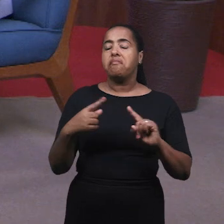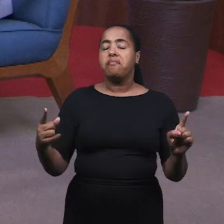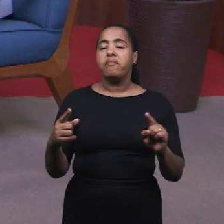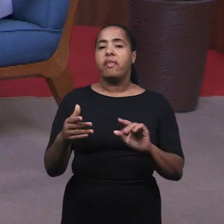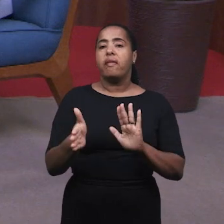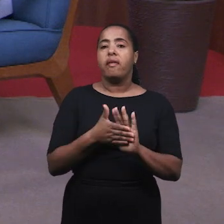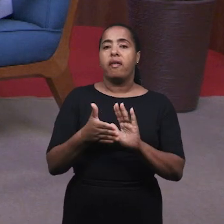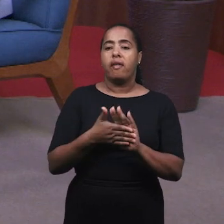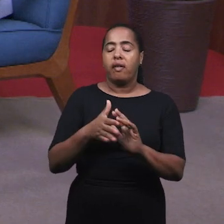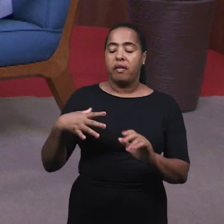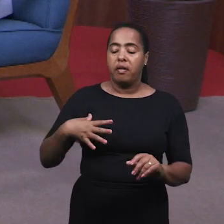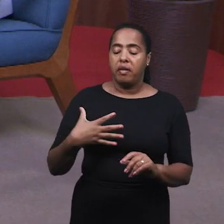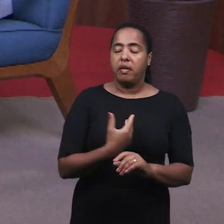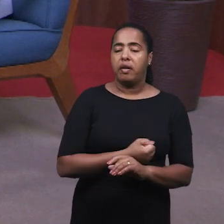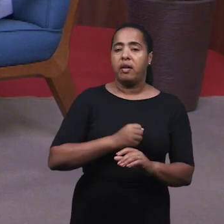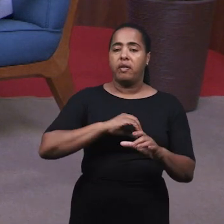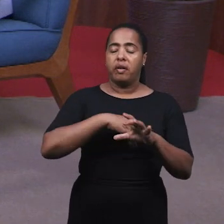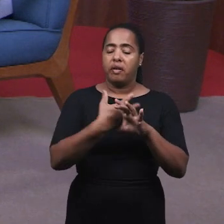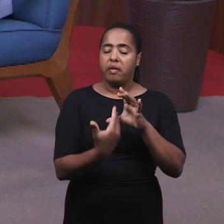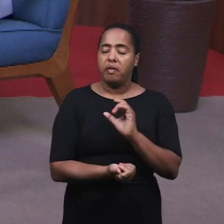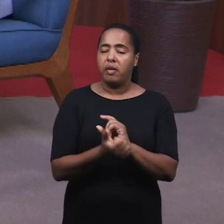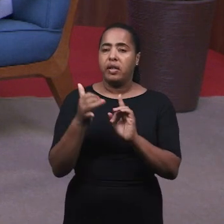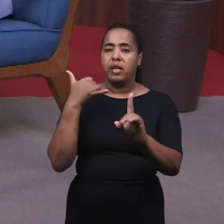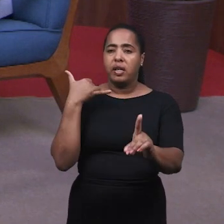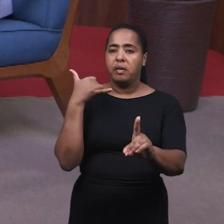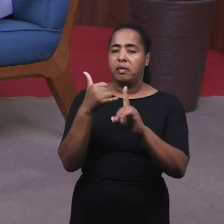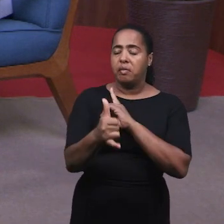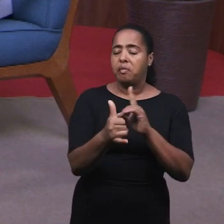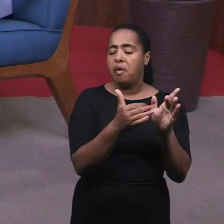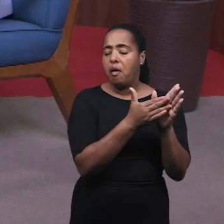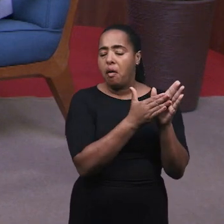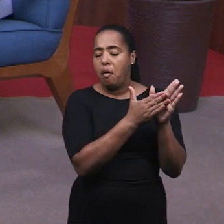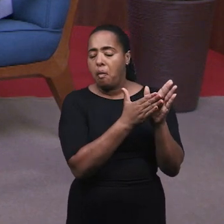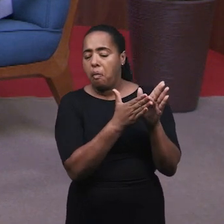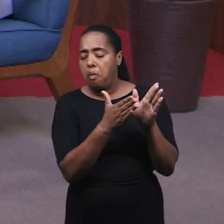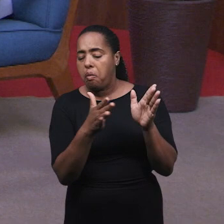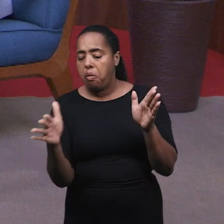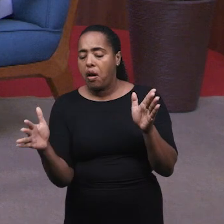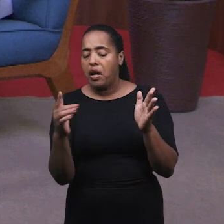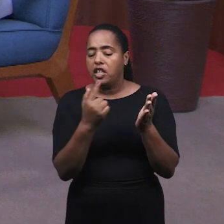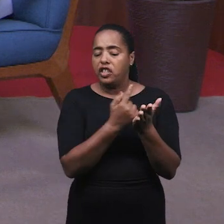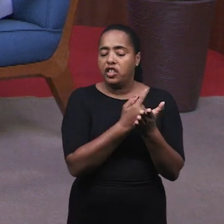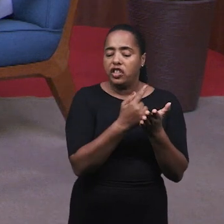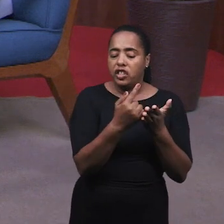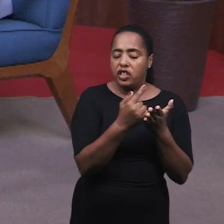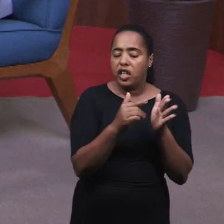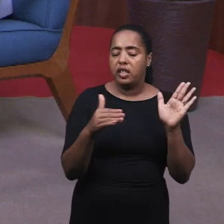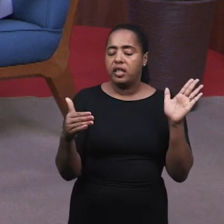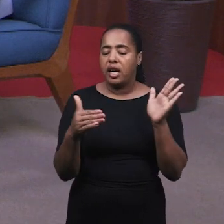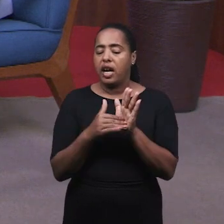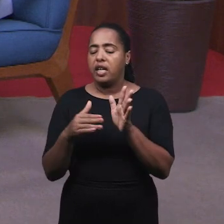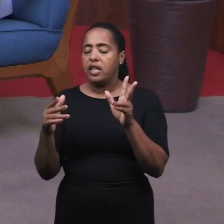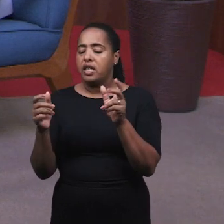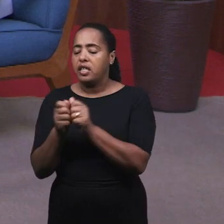salut, il y a un aspect prophétique très intéressant qui dépasse toute la Bible.